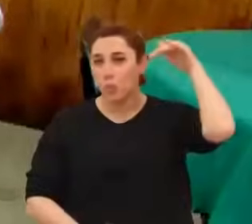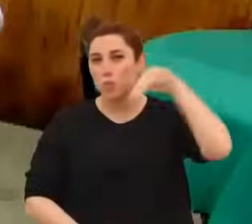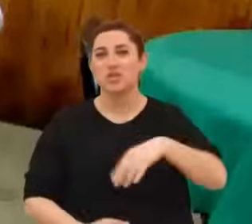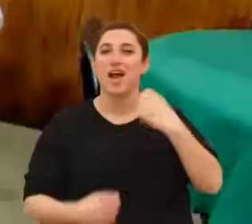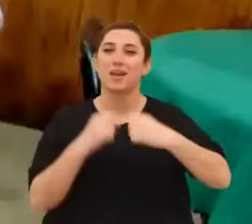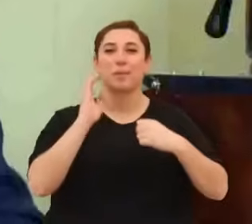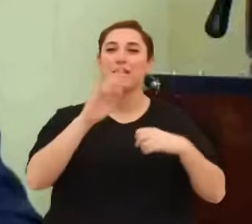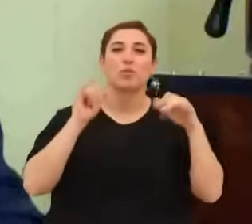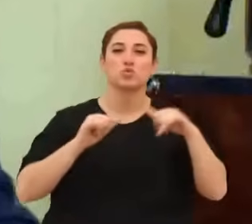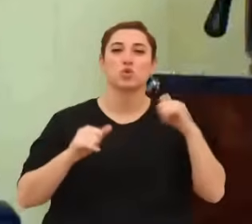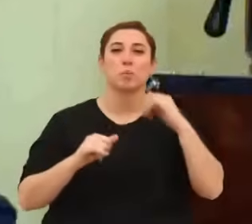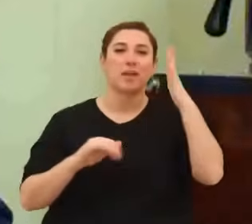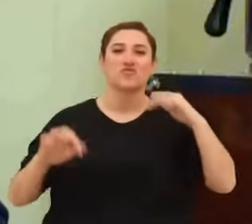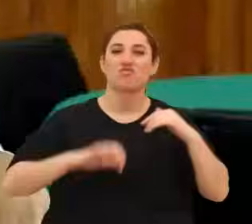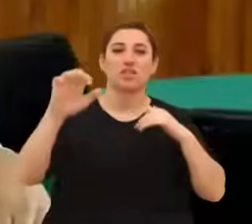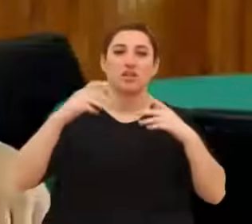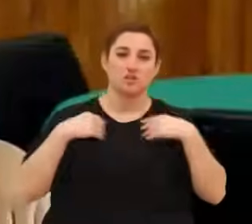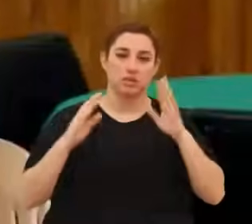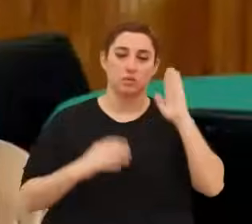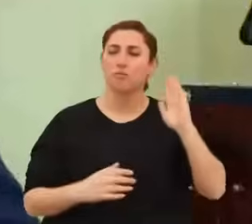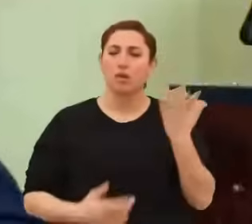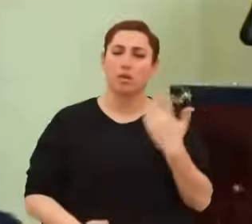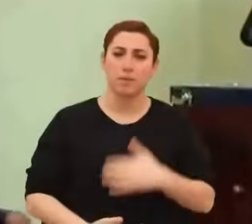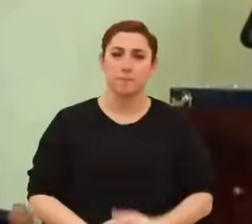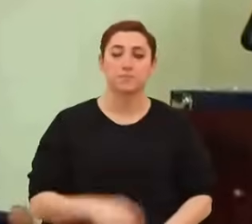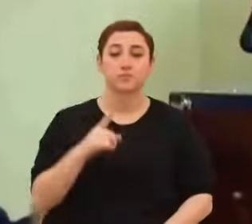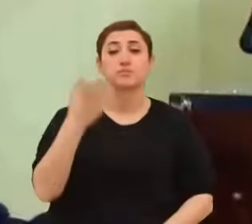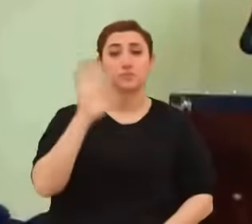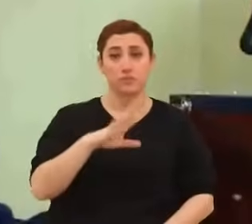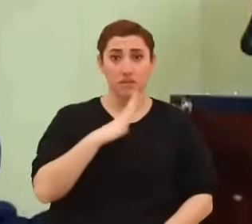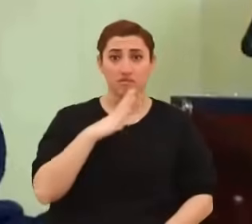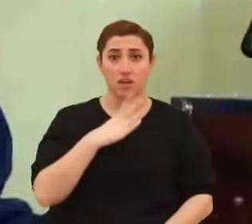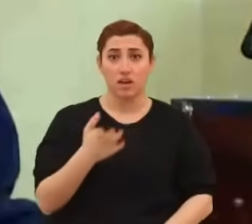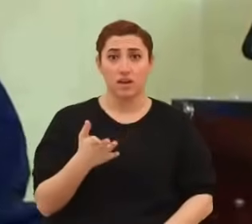aşağı giden araba gibiyim. 5. vitese taktım. Ondan sonra var